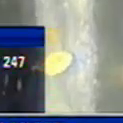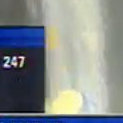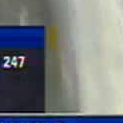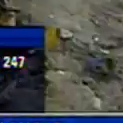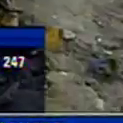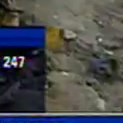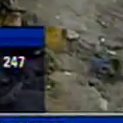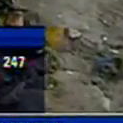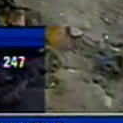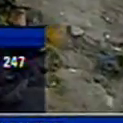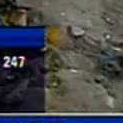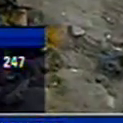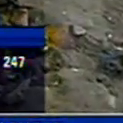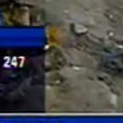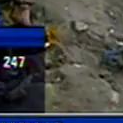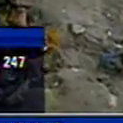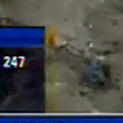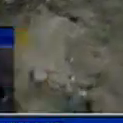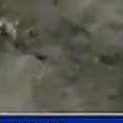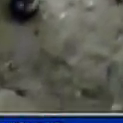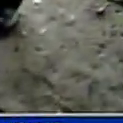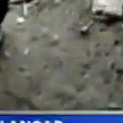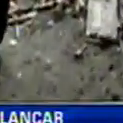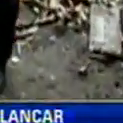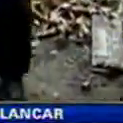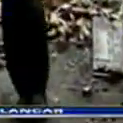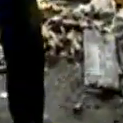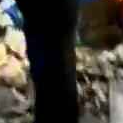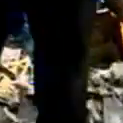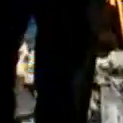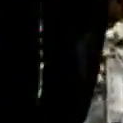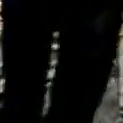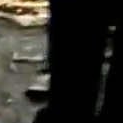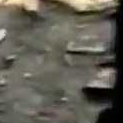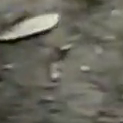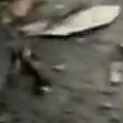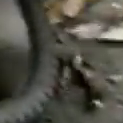diperkukuhkan bagi memastikan pengurusan pesakit denggi dilaksanakan secara